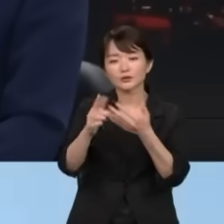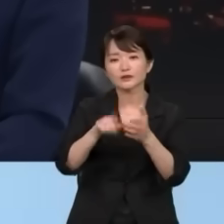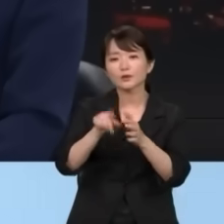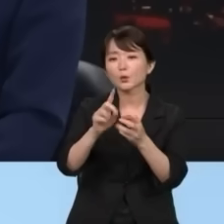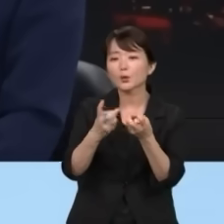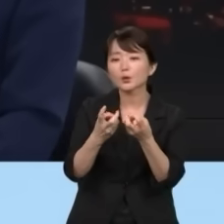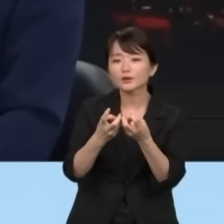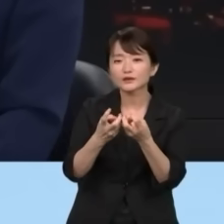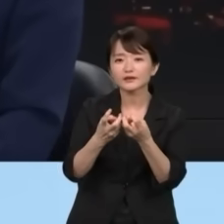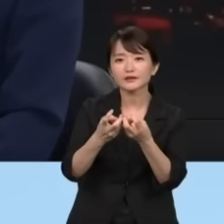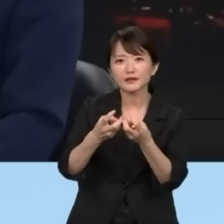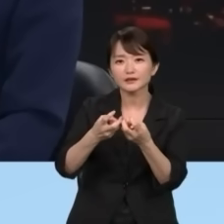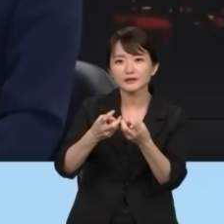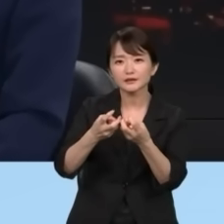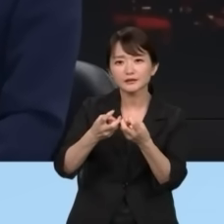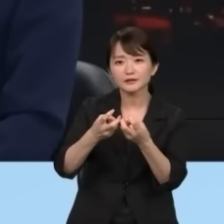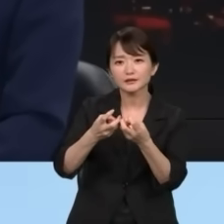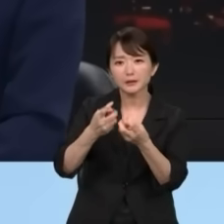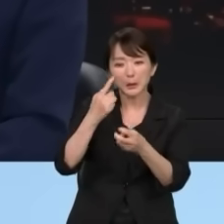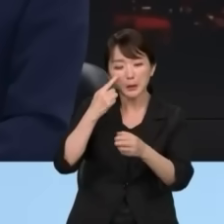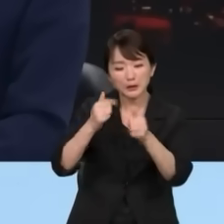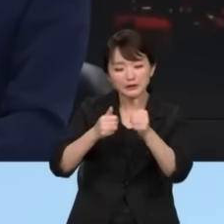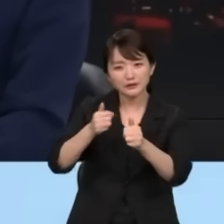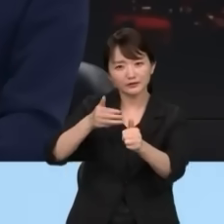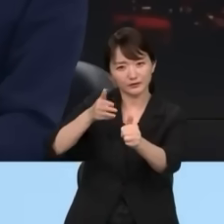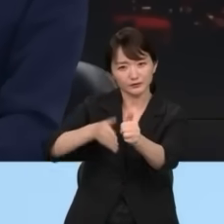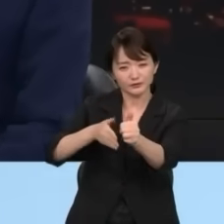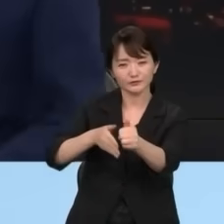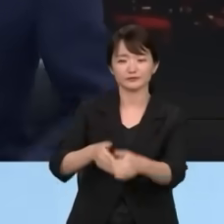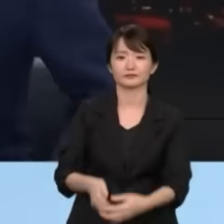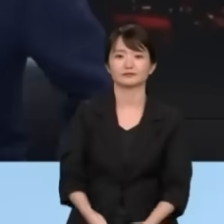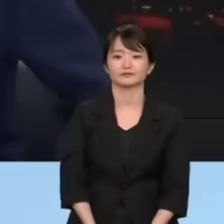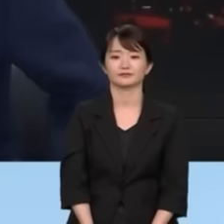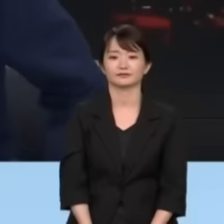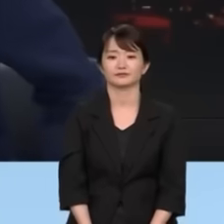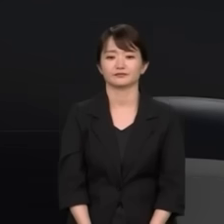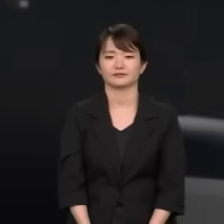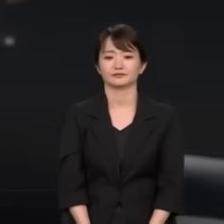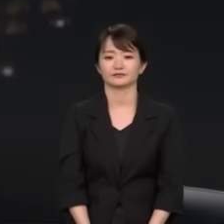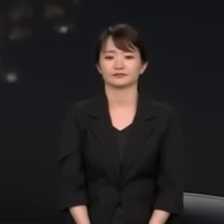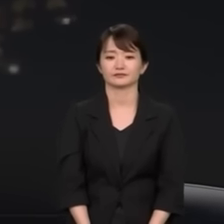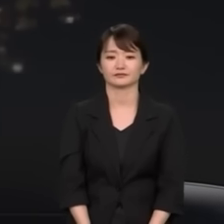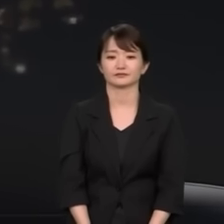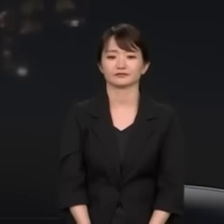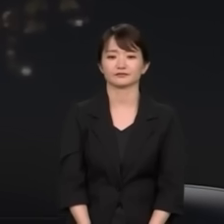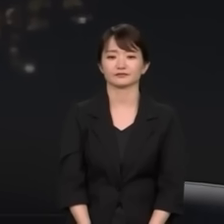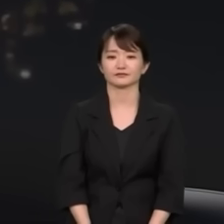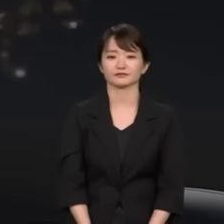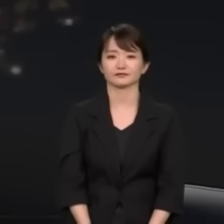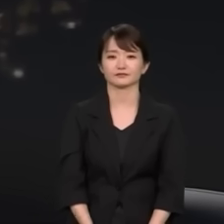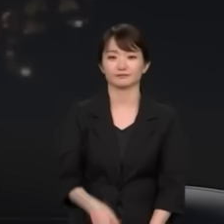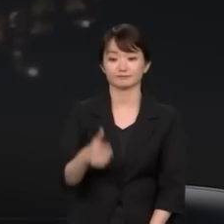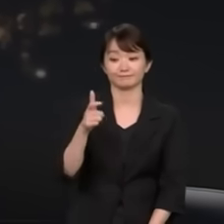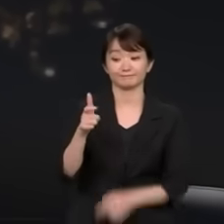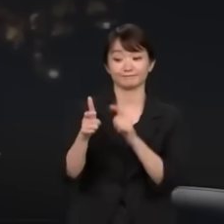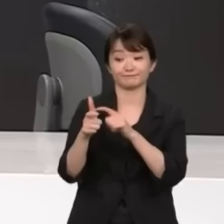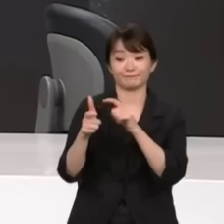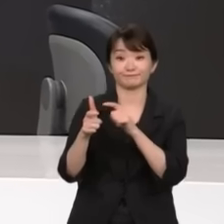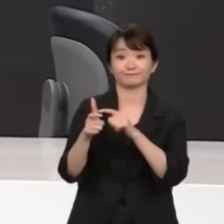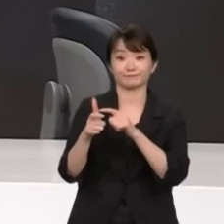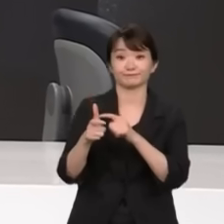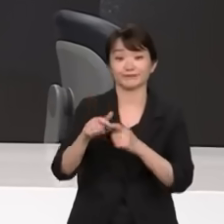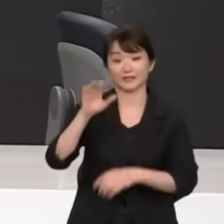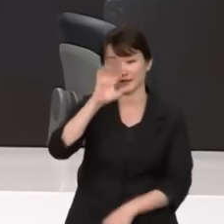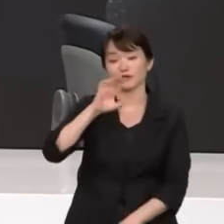직접 하시는 모습을 부탁 한번 드리면서 진행을 해 보도록 하겠습니다 아네 예 이게 연습할 때 쓰는 권총인 거죠